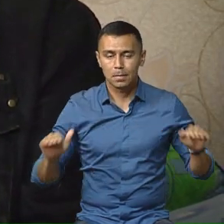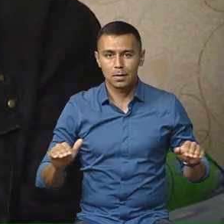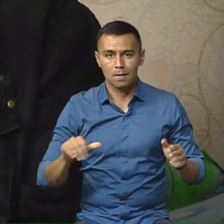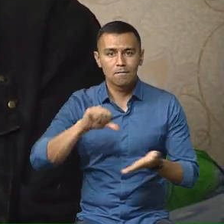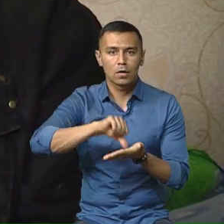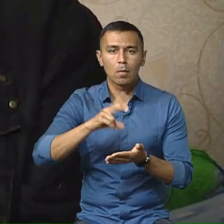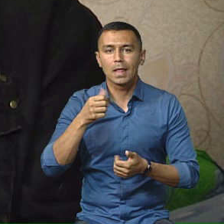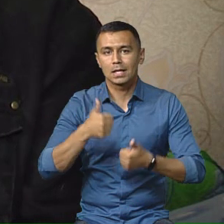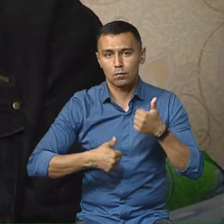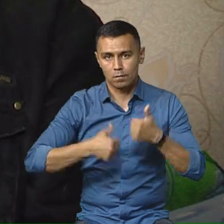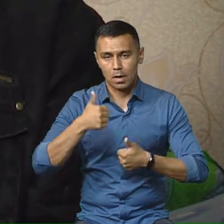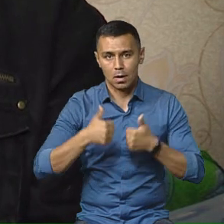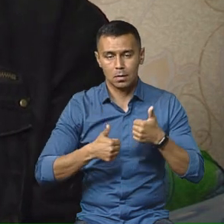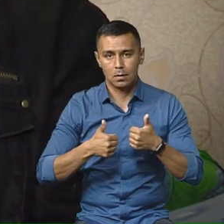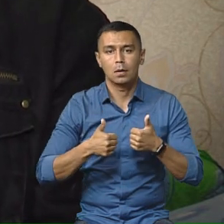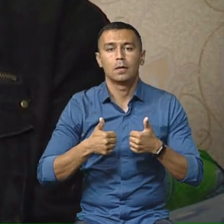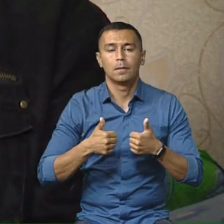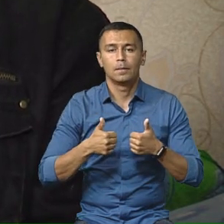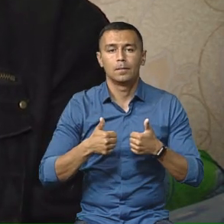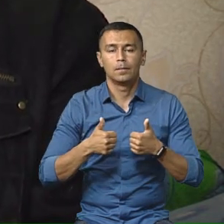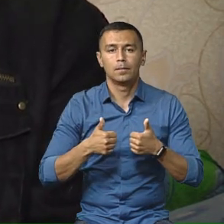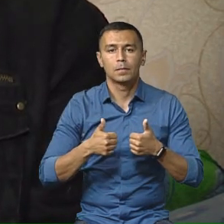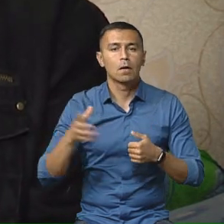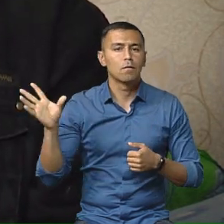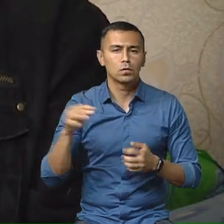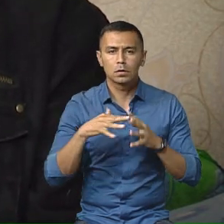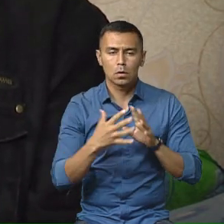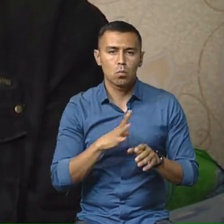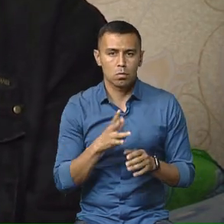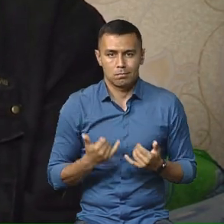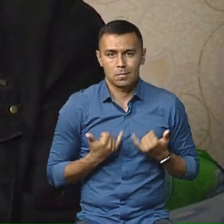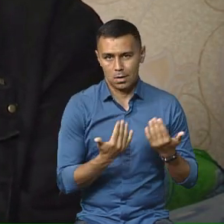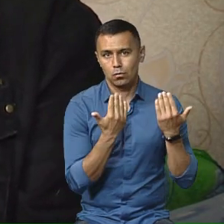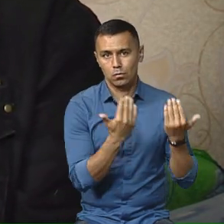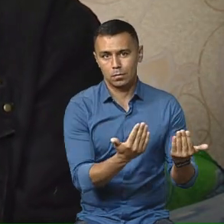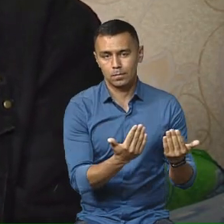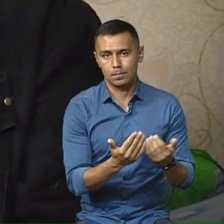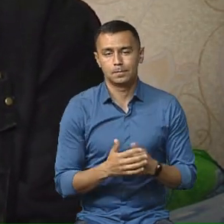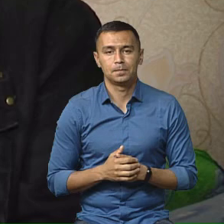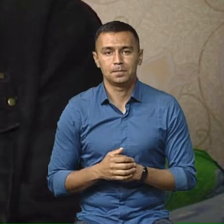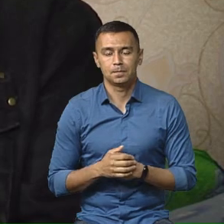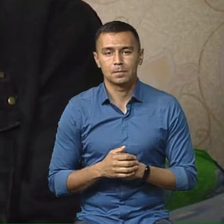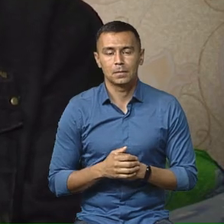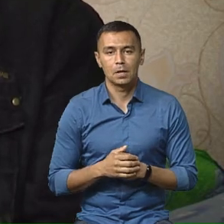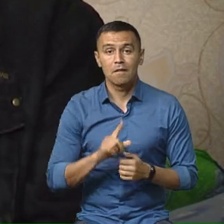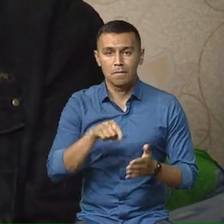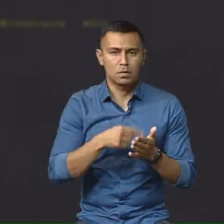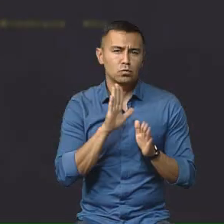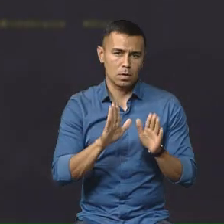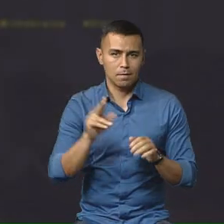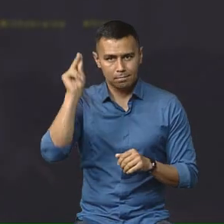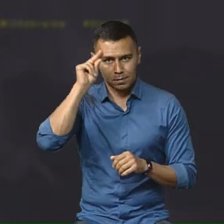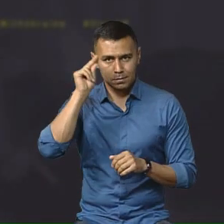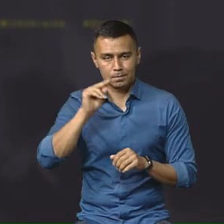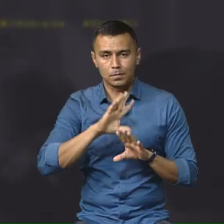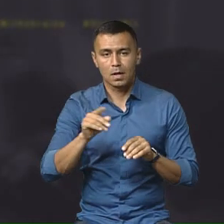виступав на соревнованнях, значить, тобто, все село було для нього. Для нього. В городі він тільки вчився.